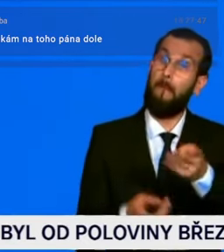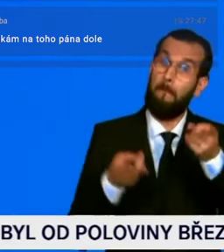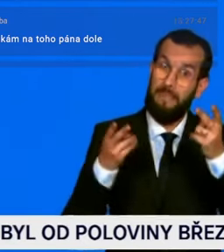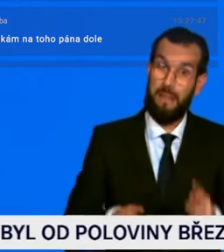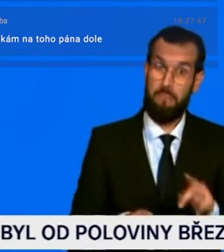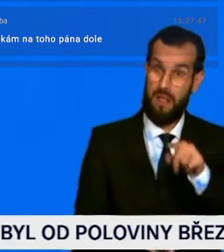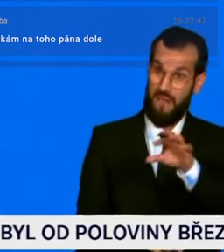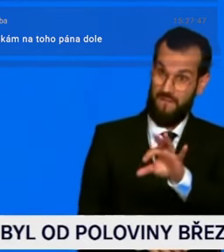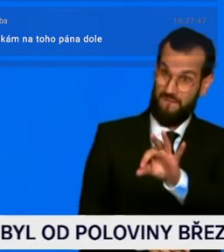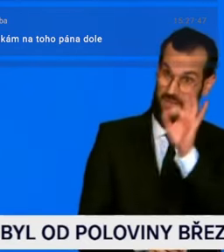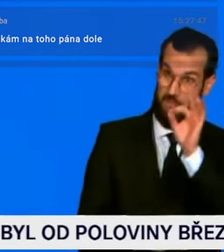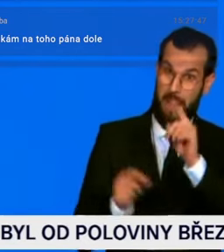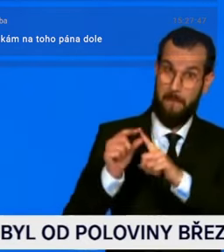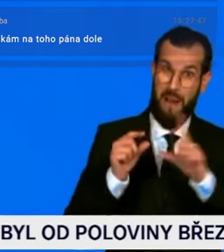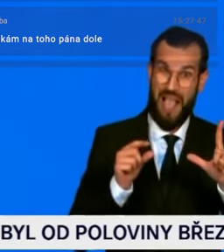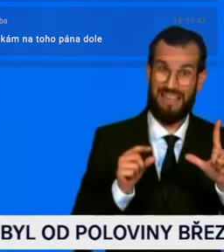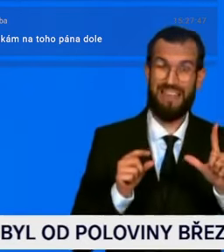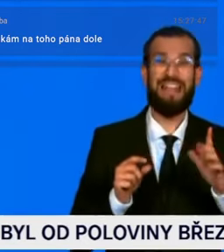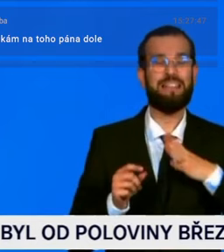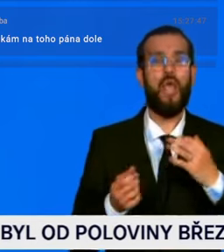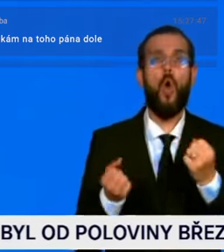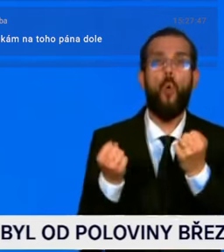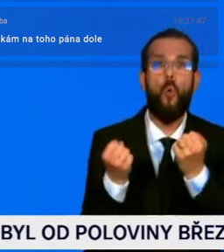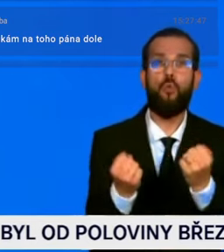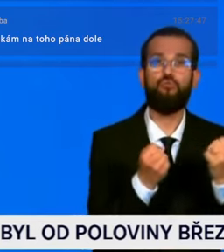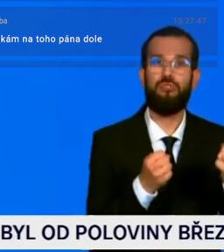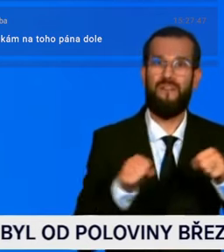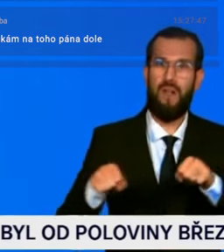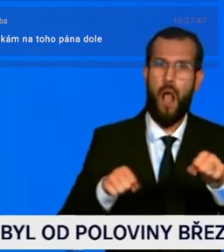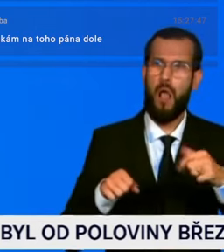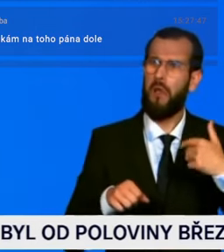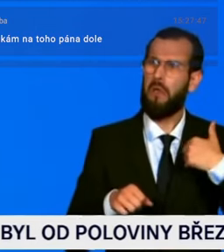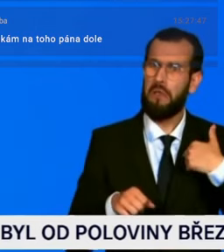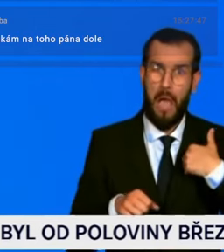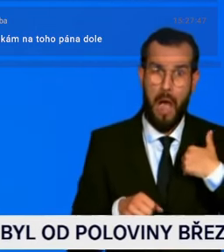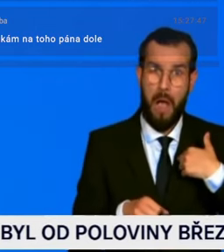Ner kývala vláda Čiže to podstatné je ja vládu